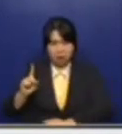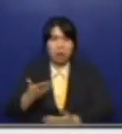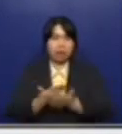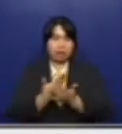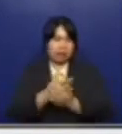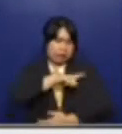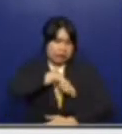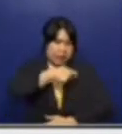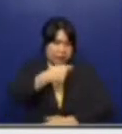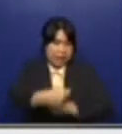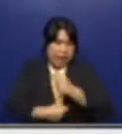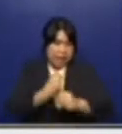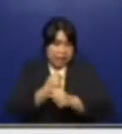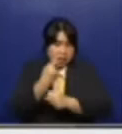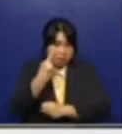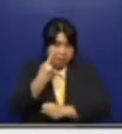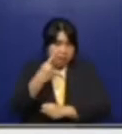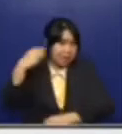ำถึงปีละ